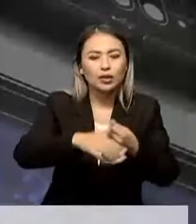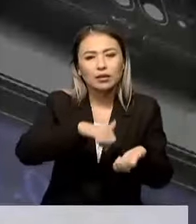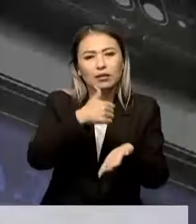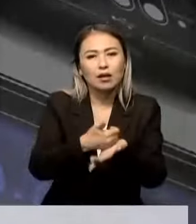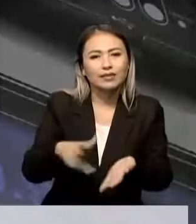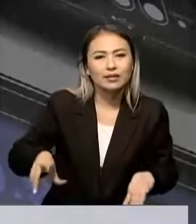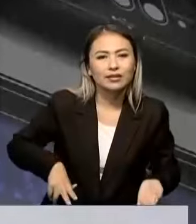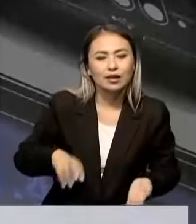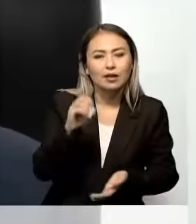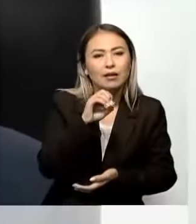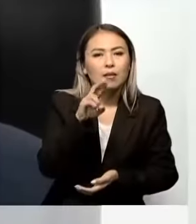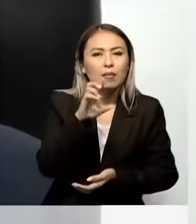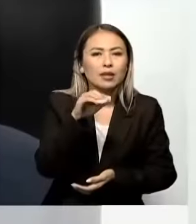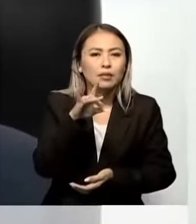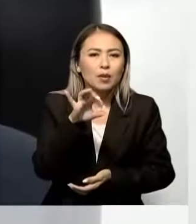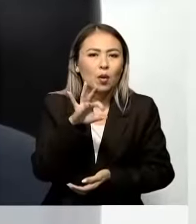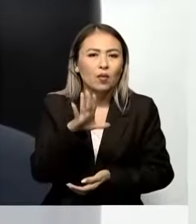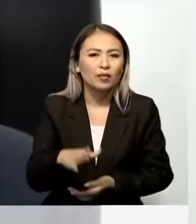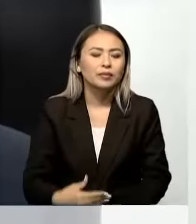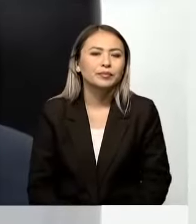директоры Эрлан Батырбеков.